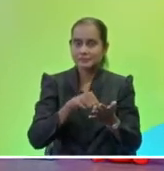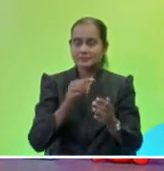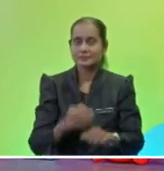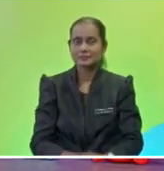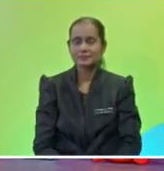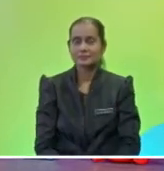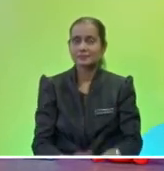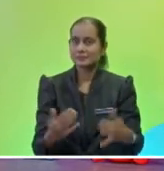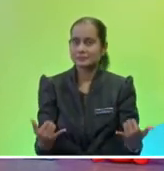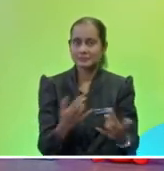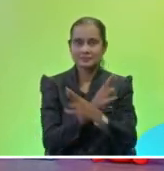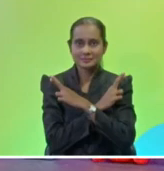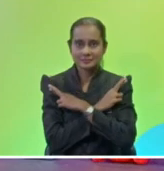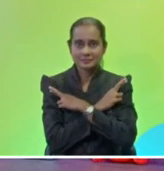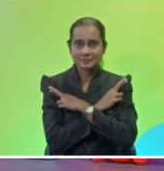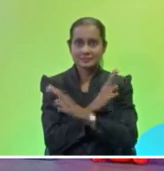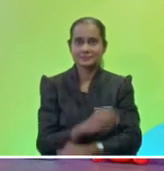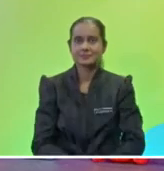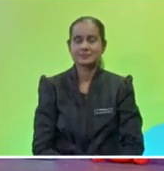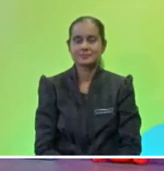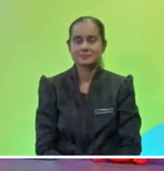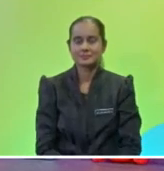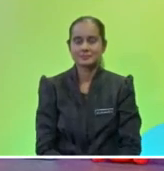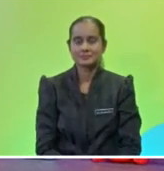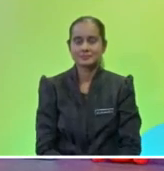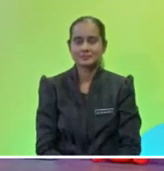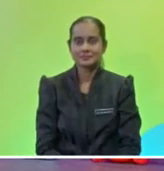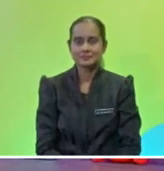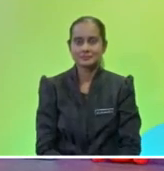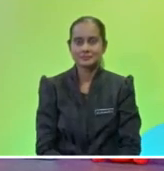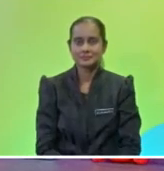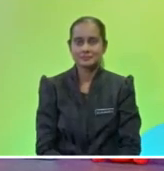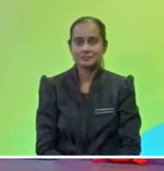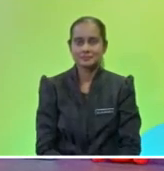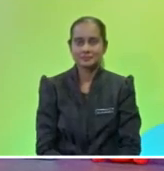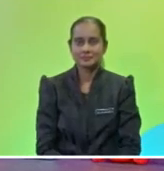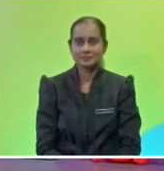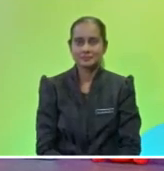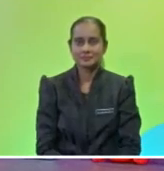kita akan berhenti berhak ketiga kembali seperti ini hanya prasekolah di TVN